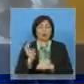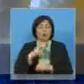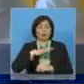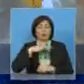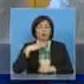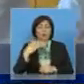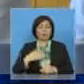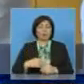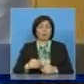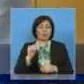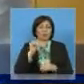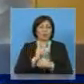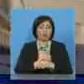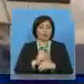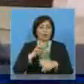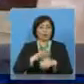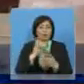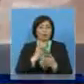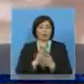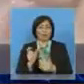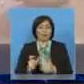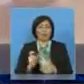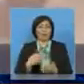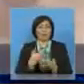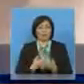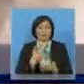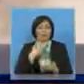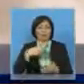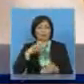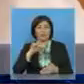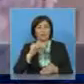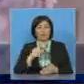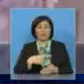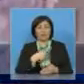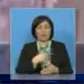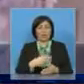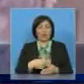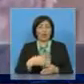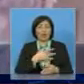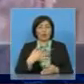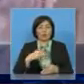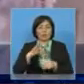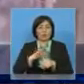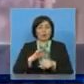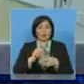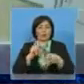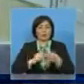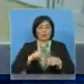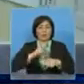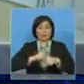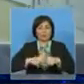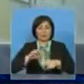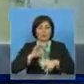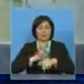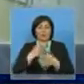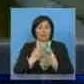басым бөлігі қосалқы диагнозы бар науқастар. Бұған дейін қант диабеті, қан тамырлар және өкпес ауырғандар вирусты тез жұқтырып